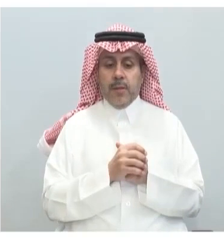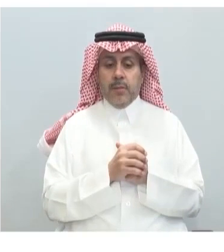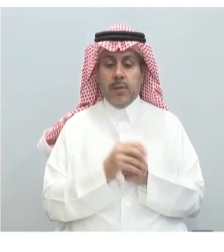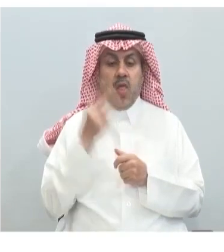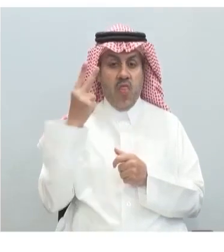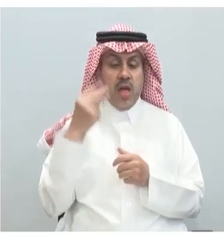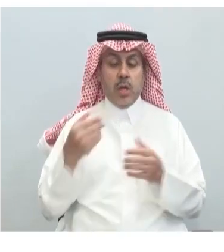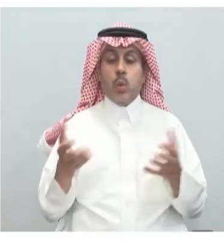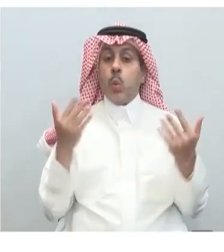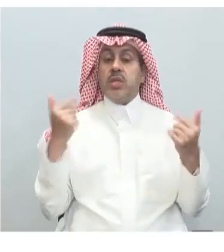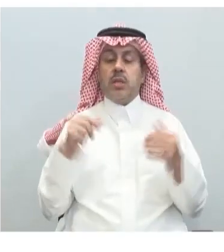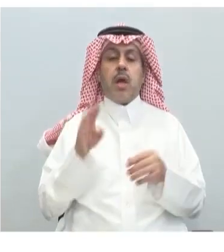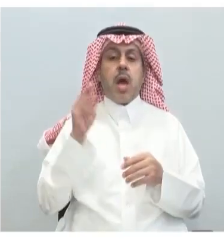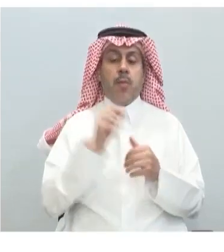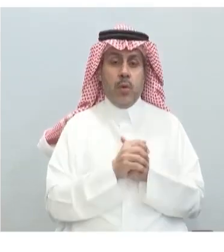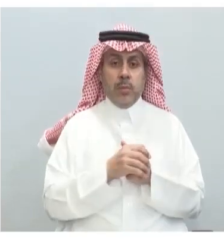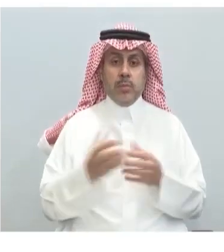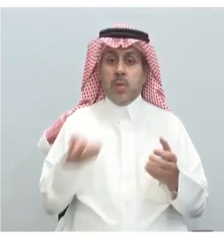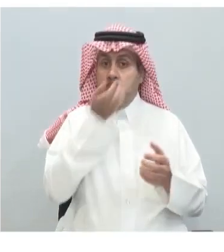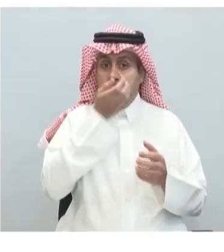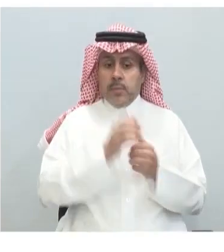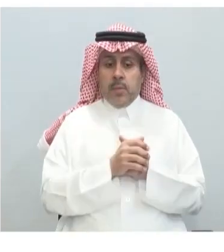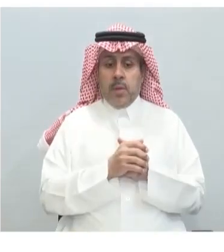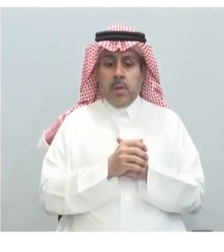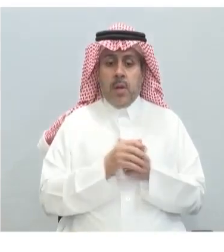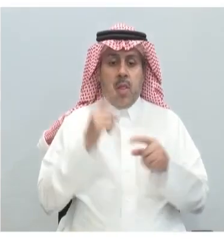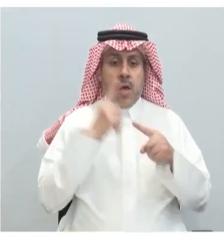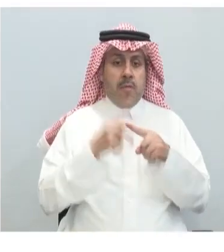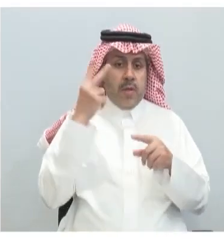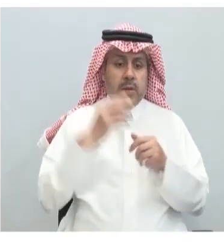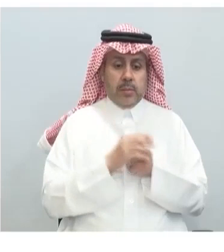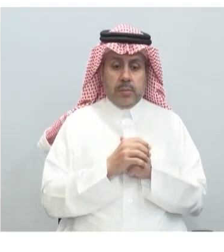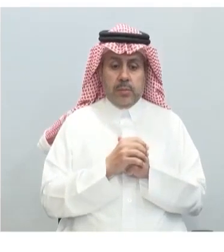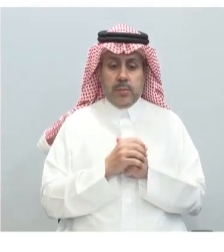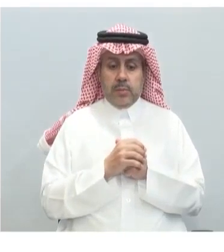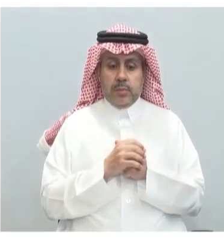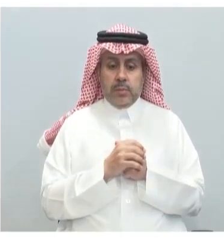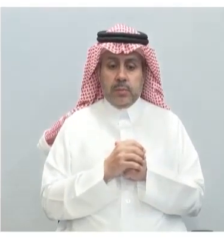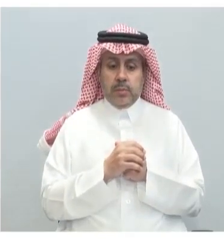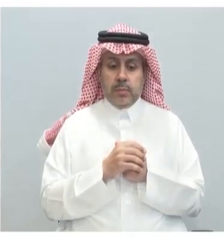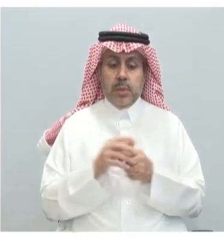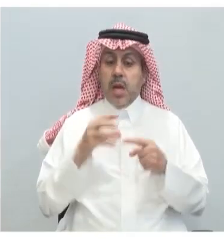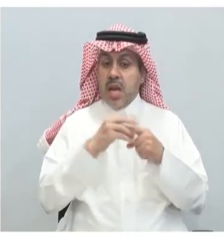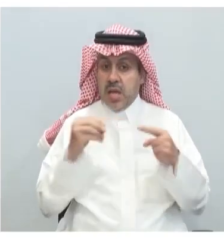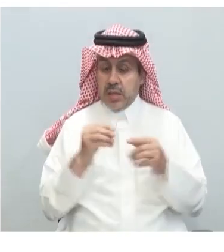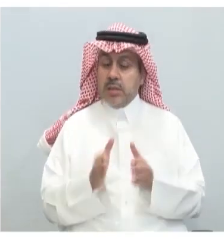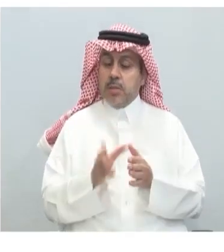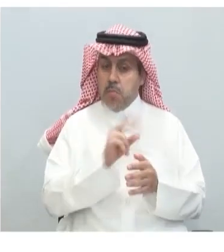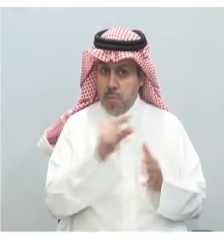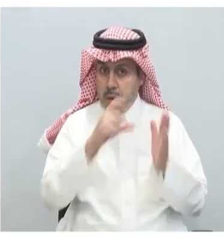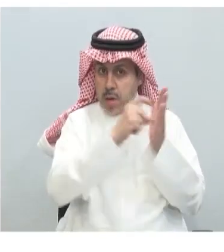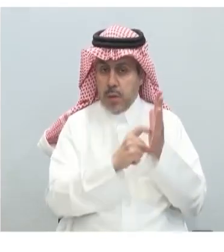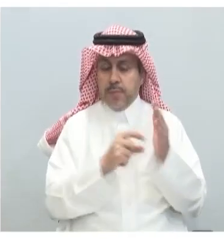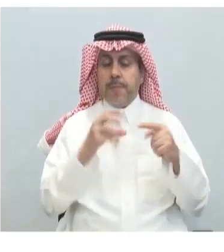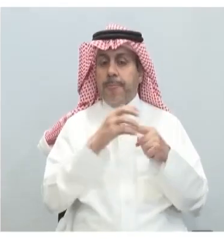اكسيد الكربون هنا الماء لا ننسى الضرب في 2 بعد ذلك ناقص حسب القانون ناقص